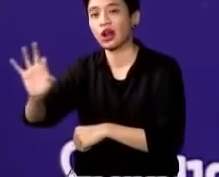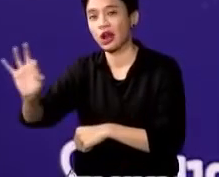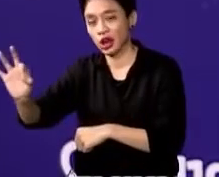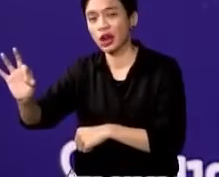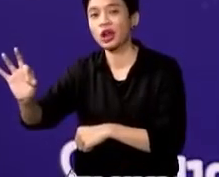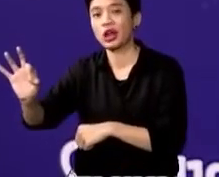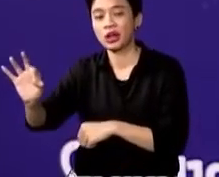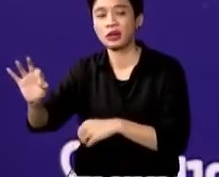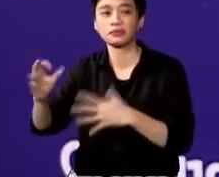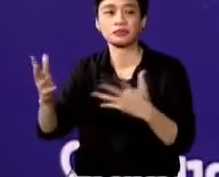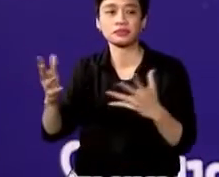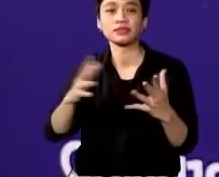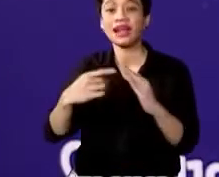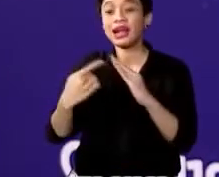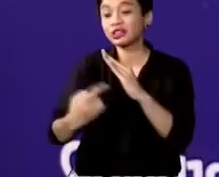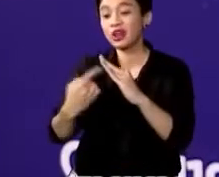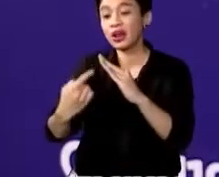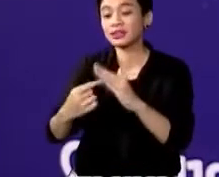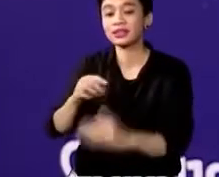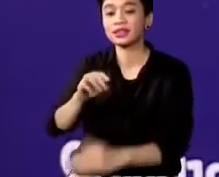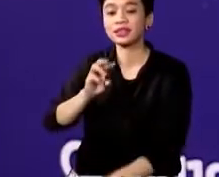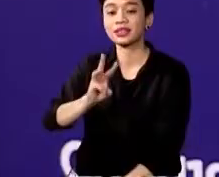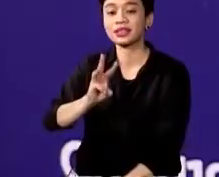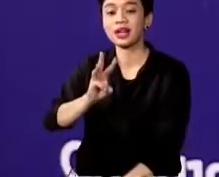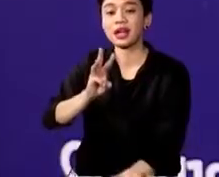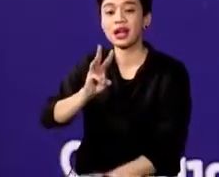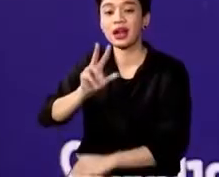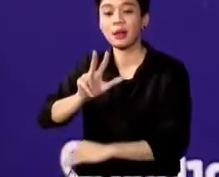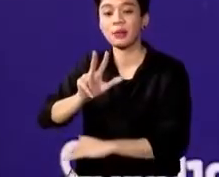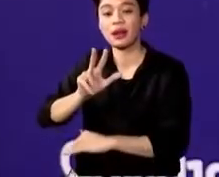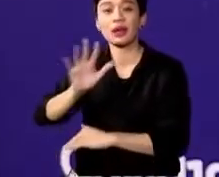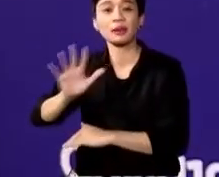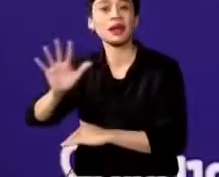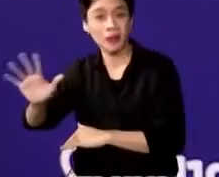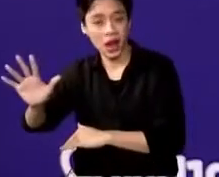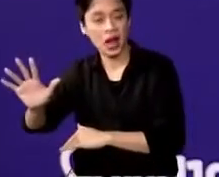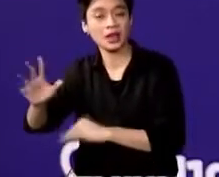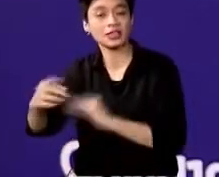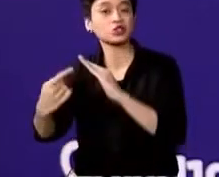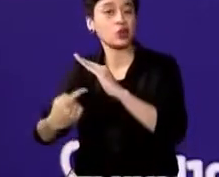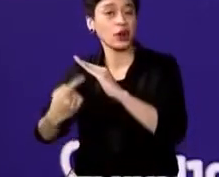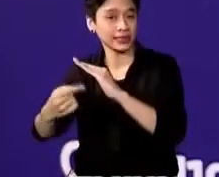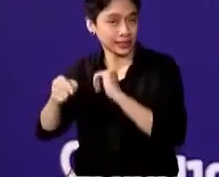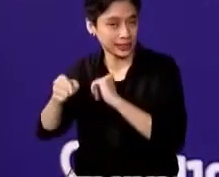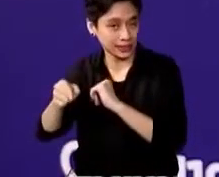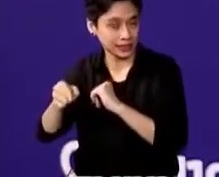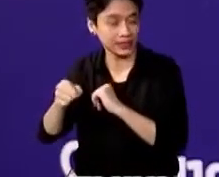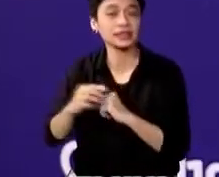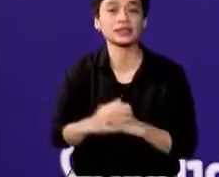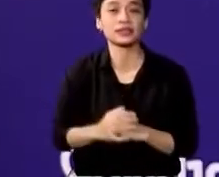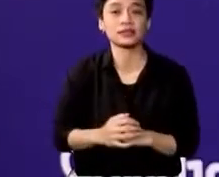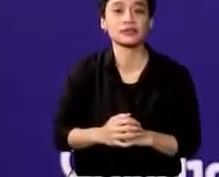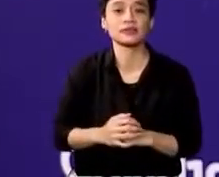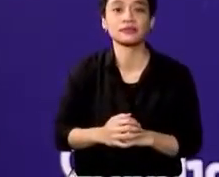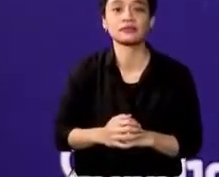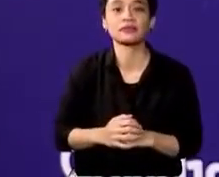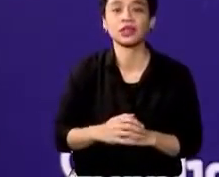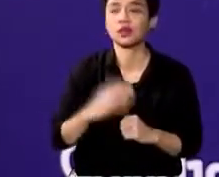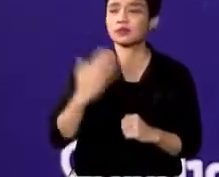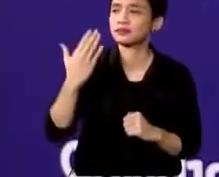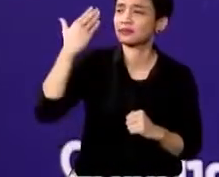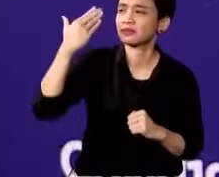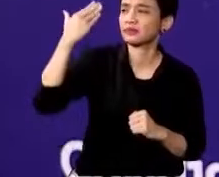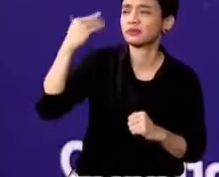sejumlah 3.800 eh apa 55 pasien jadi ini dibanding yang